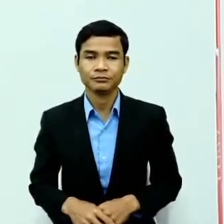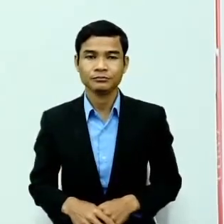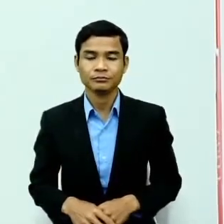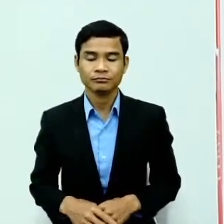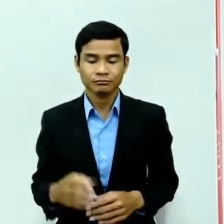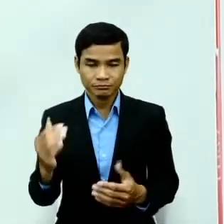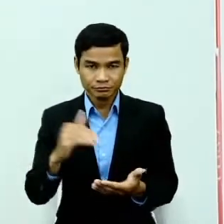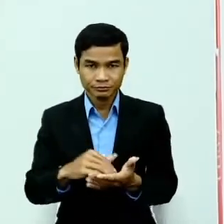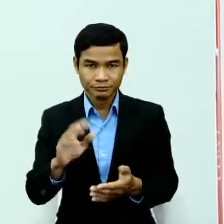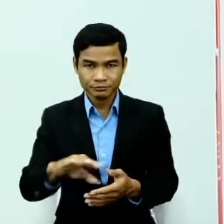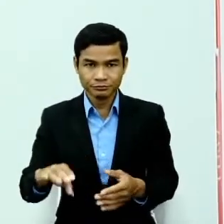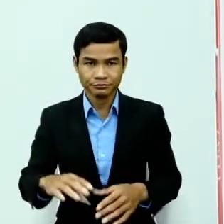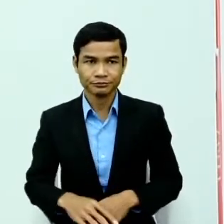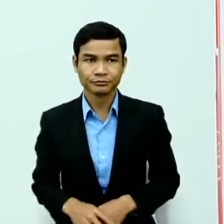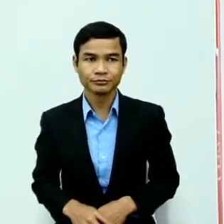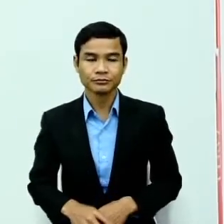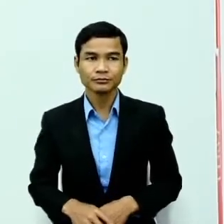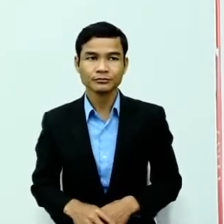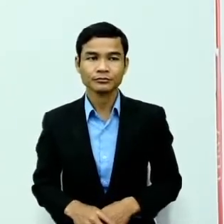một đồng tiền